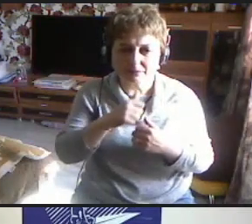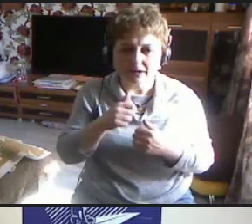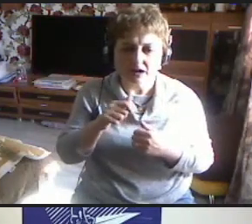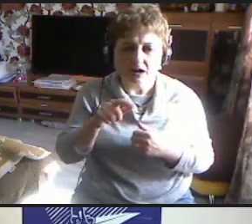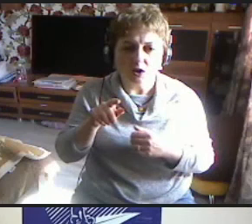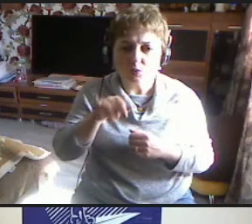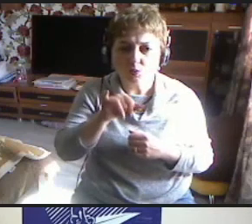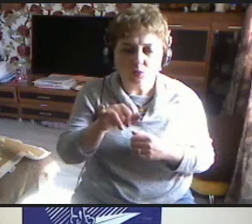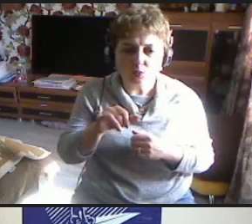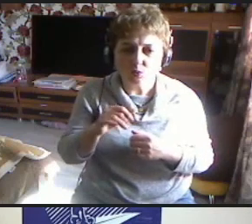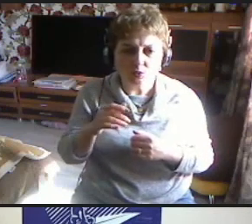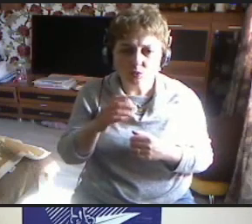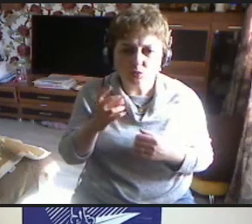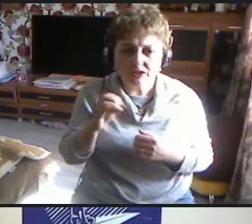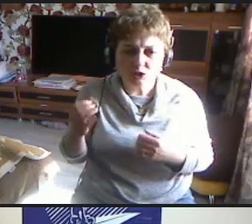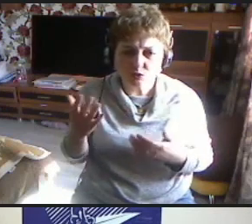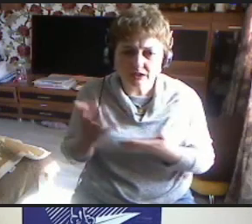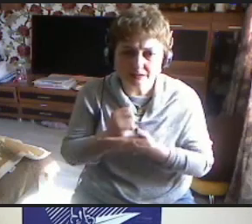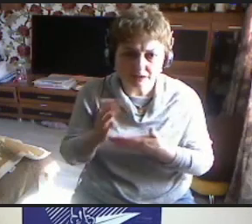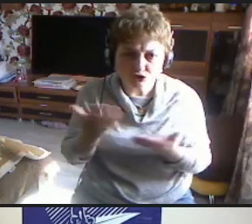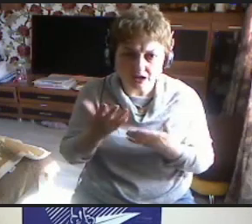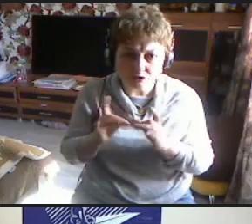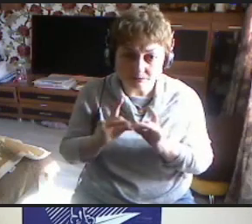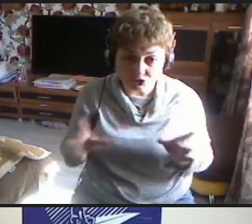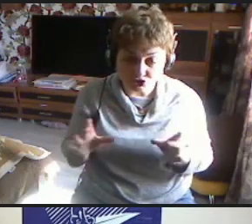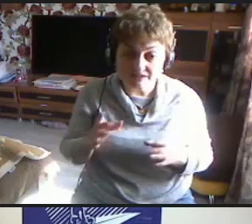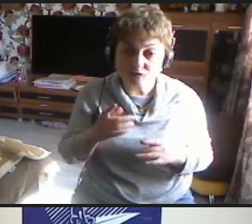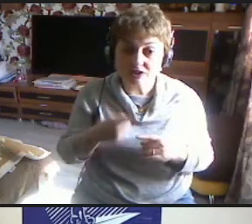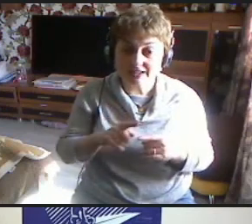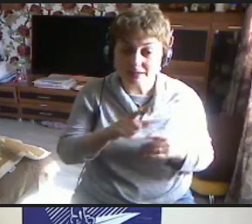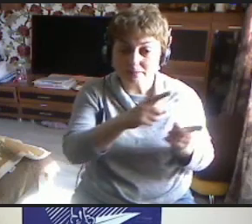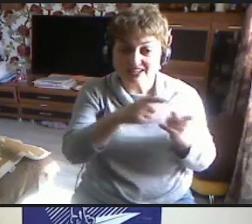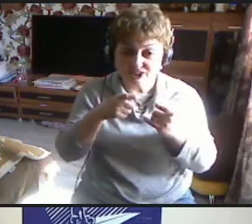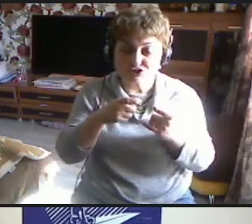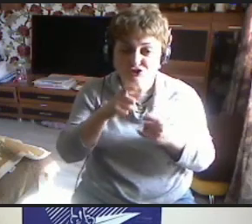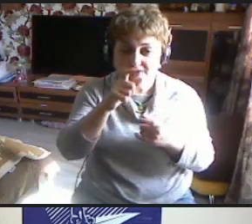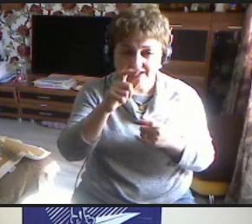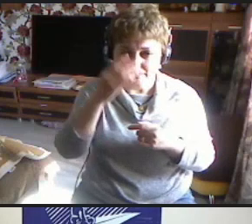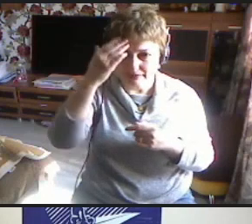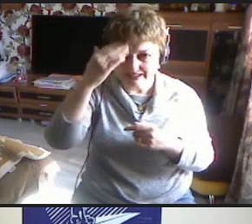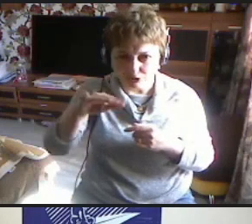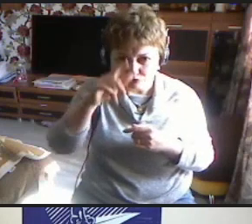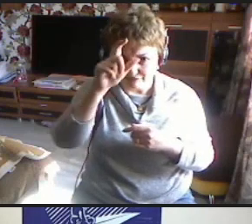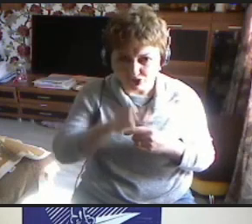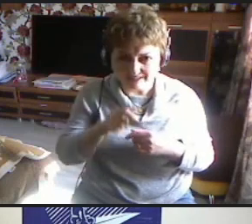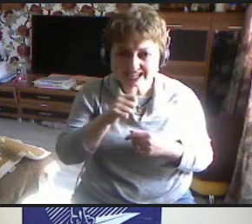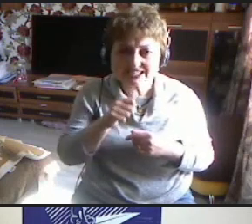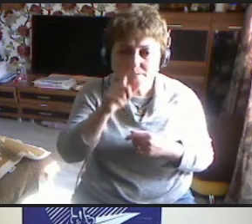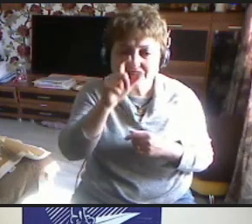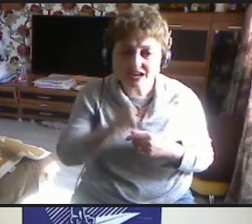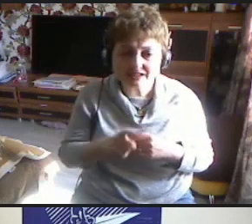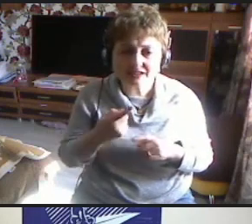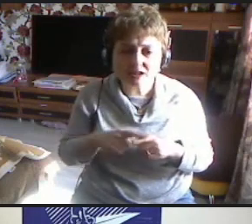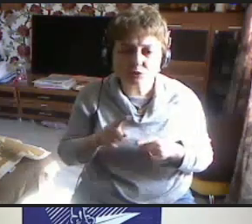по какой-либо причине, то вот как раз привлечение как раз постороннего человека, эксперта, которому